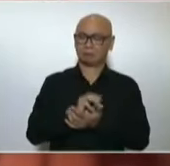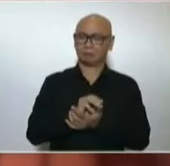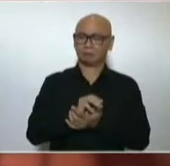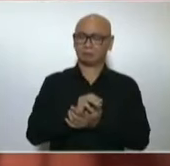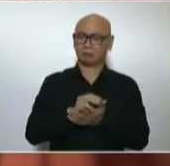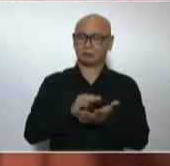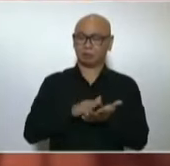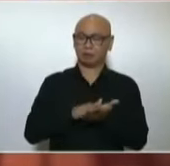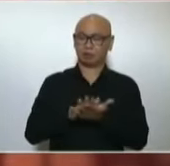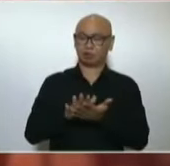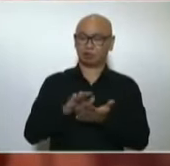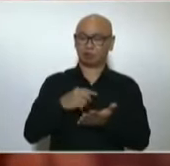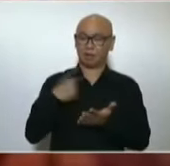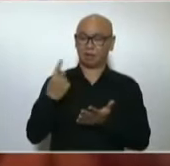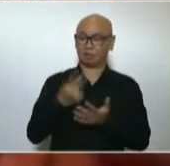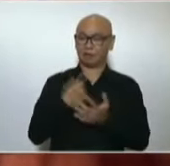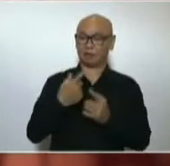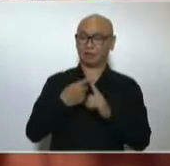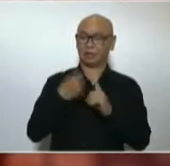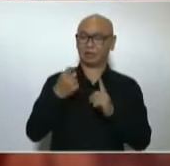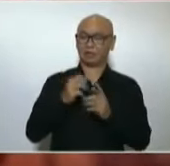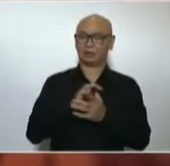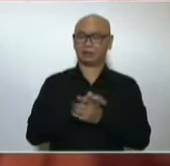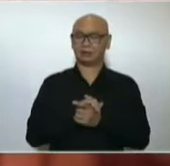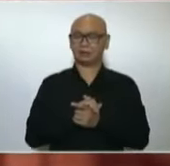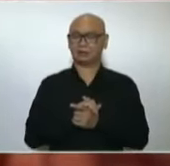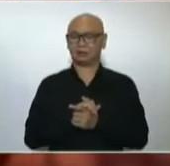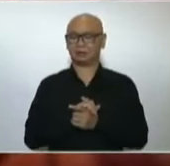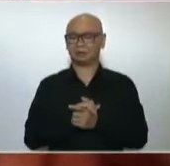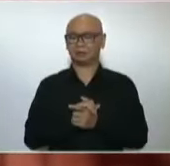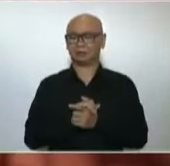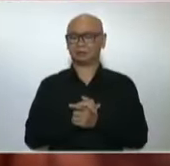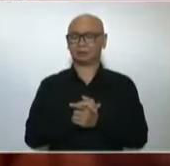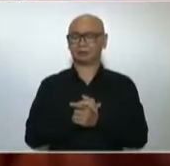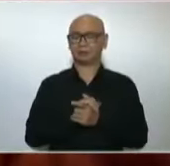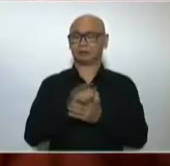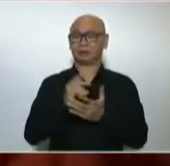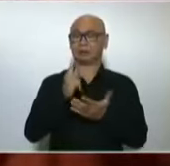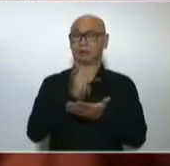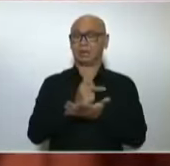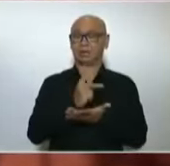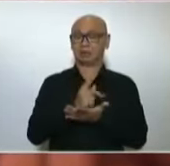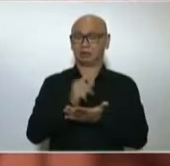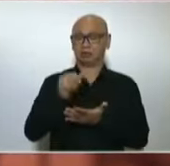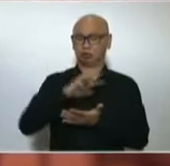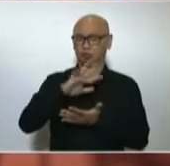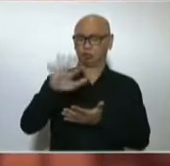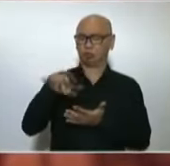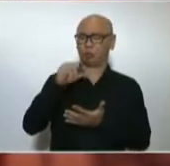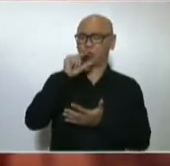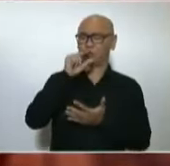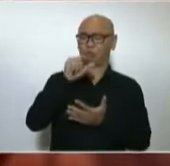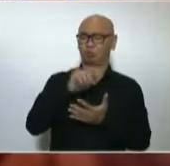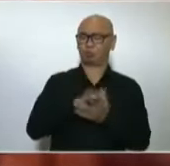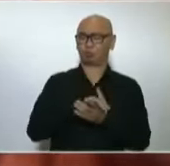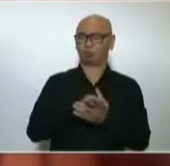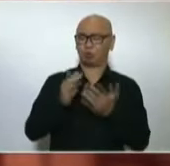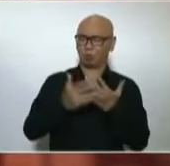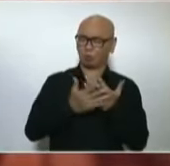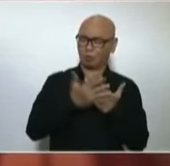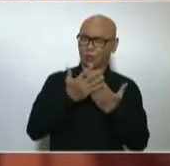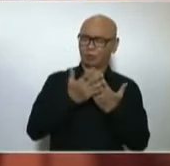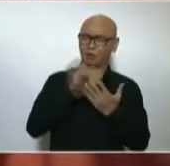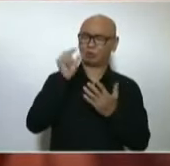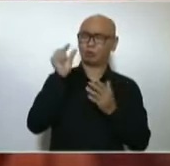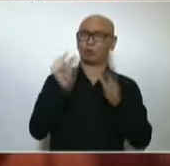sepatu kami dari Kendal itu Sema adalah untuk ngopeni